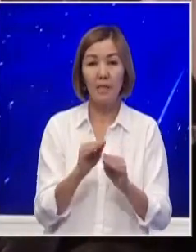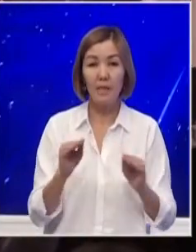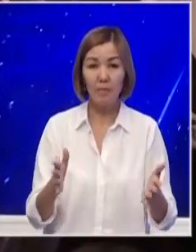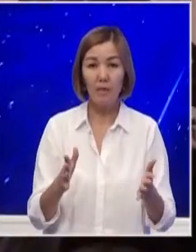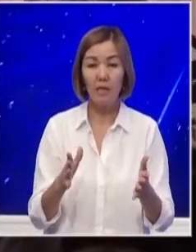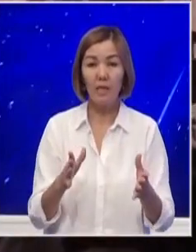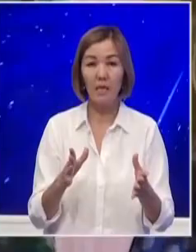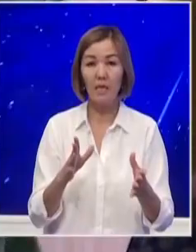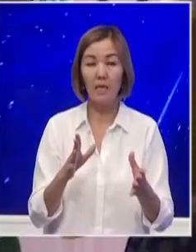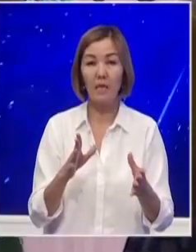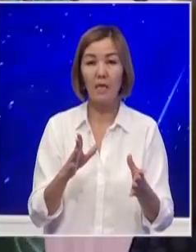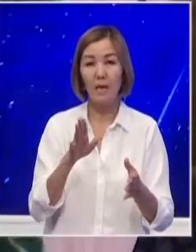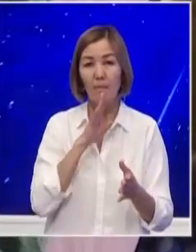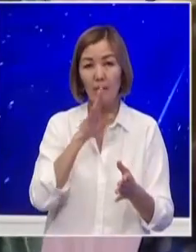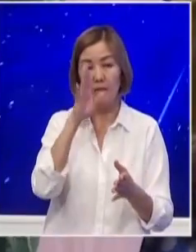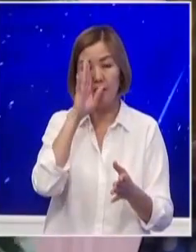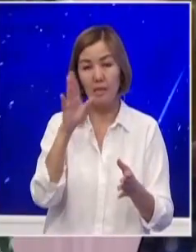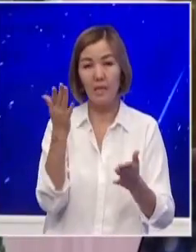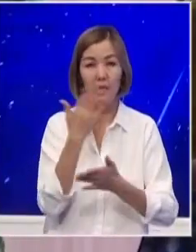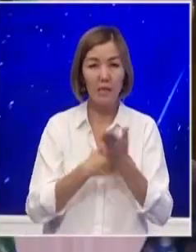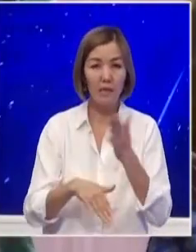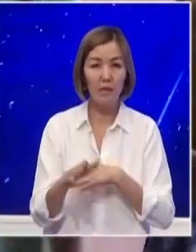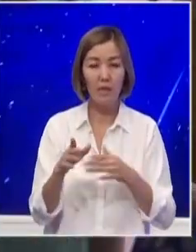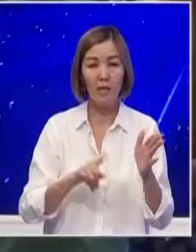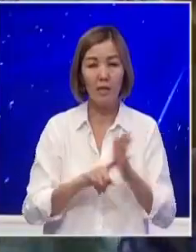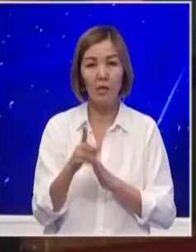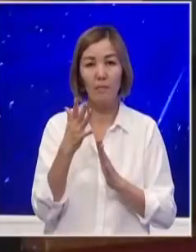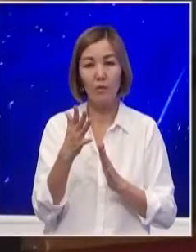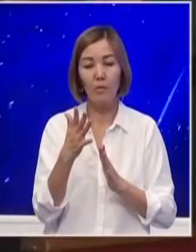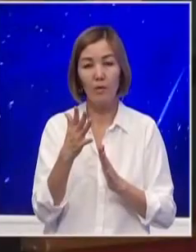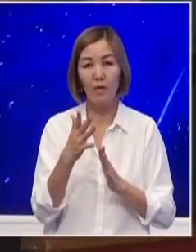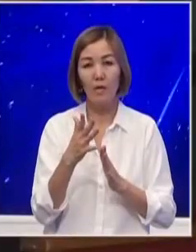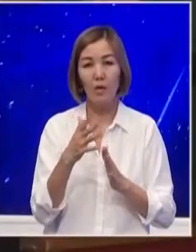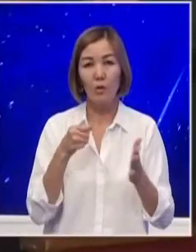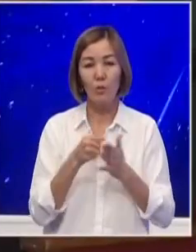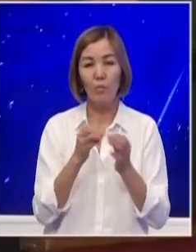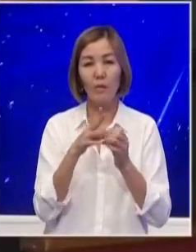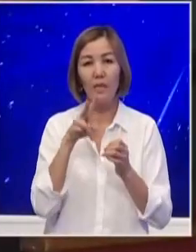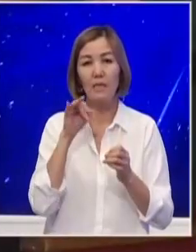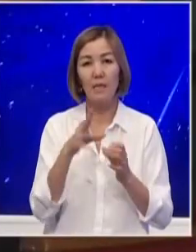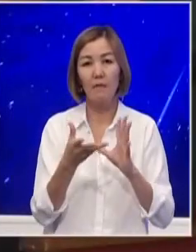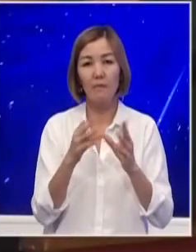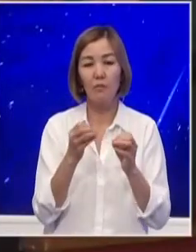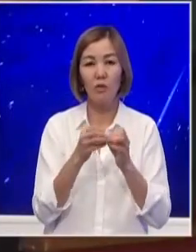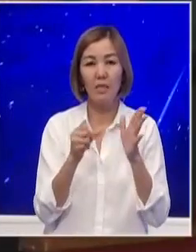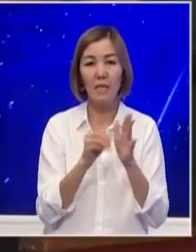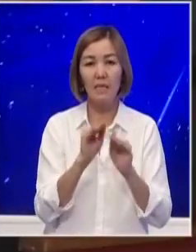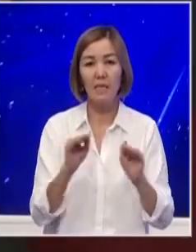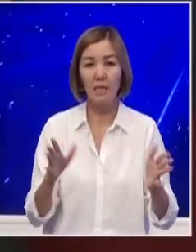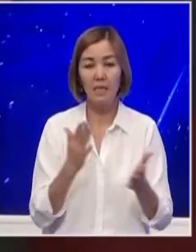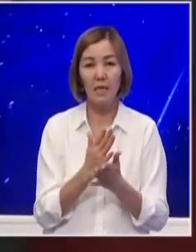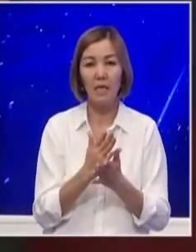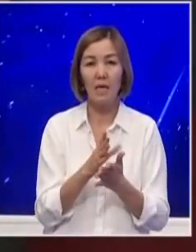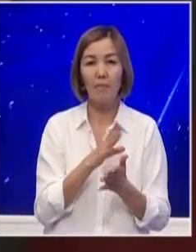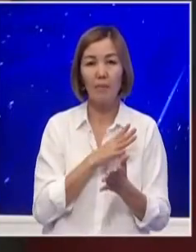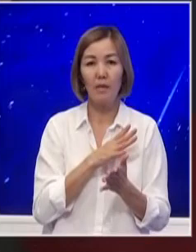здесь занимаются мальчики и девочки с особыми потребностями от 5 до 15 лет. Всего в мастерской 16 ребят. За время ее существования